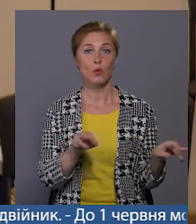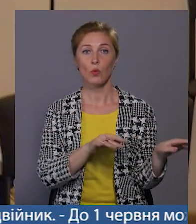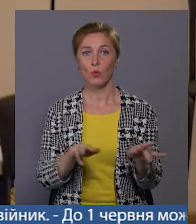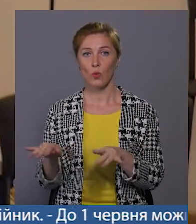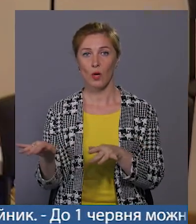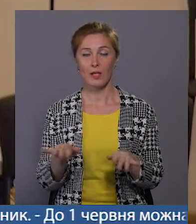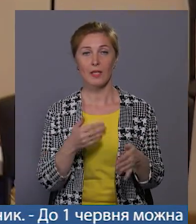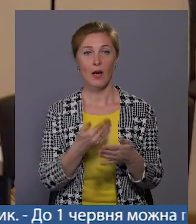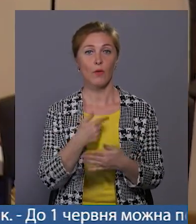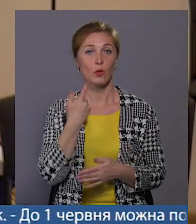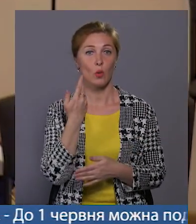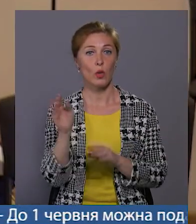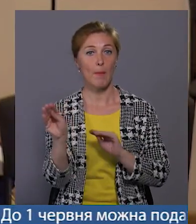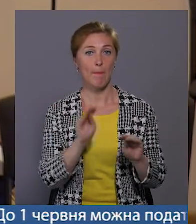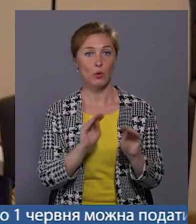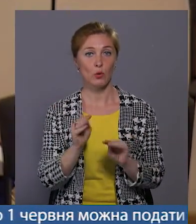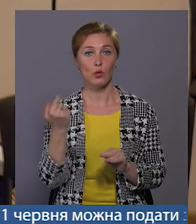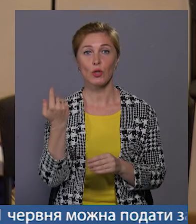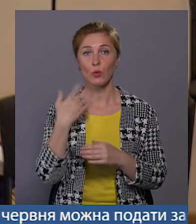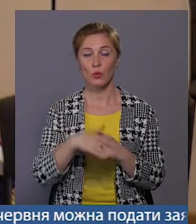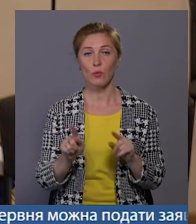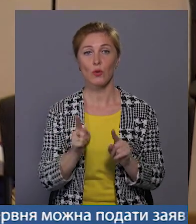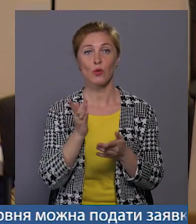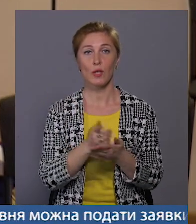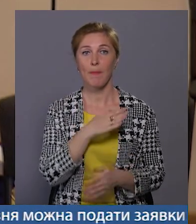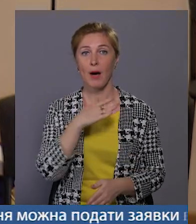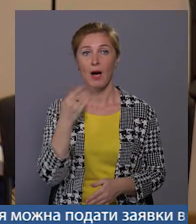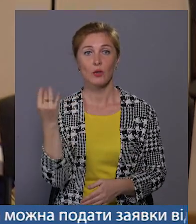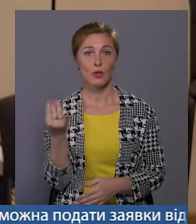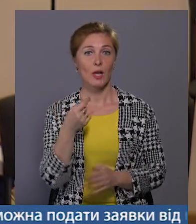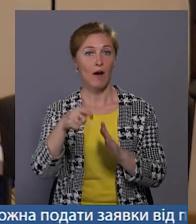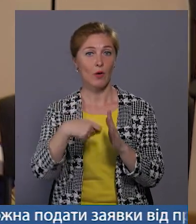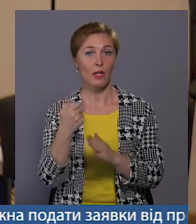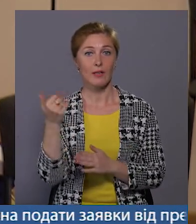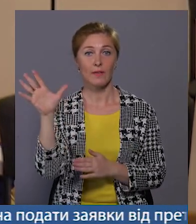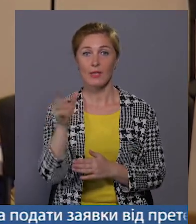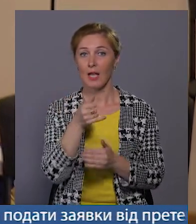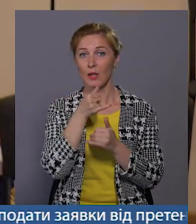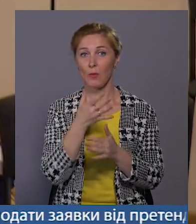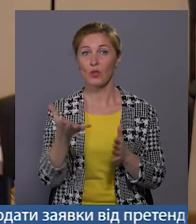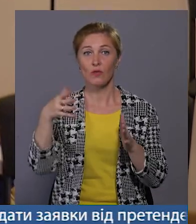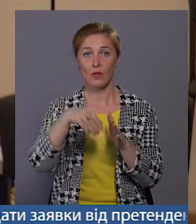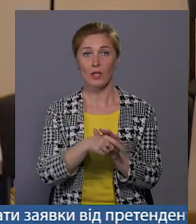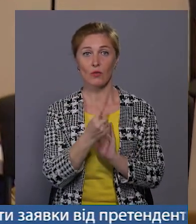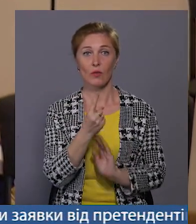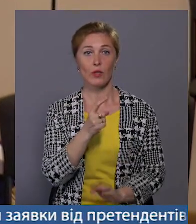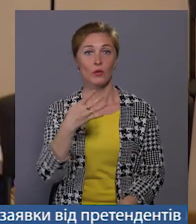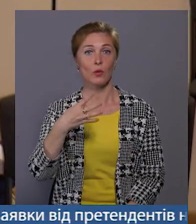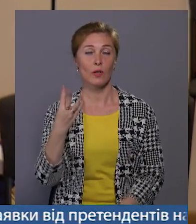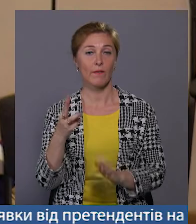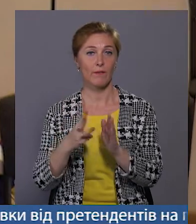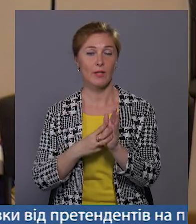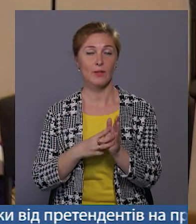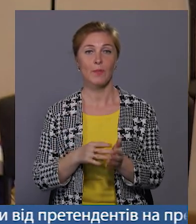а от коли вже монтуєш і ти розумієш, що є дуже багато цікавих кадрів, а ти все не можеш в хвилину 48 втиснути, то тут,